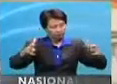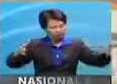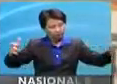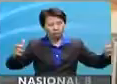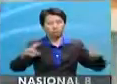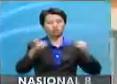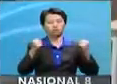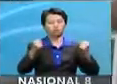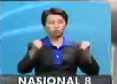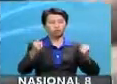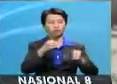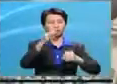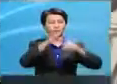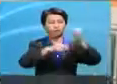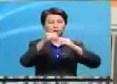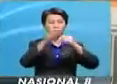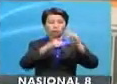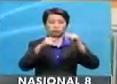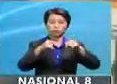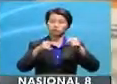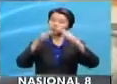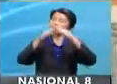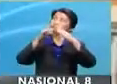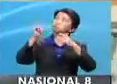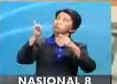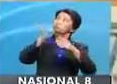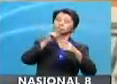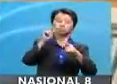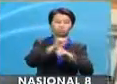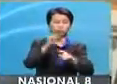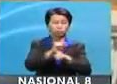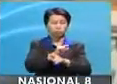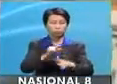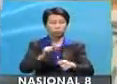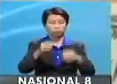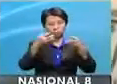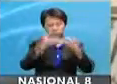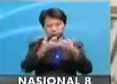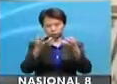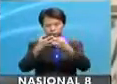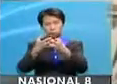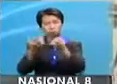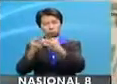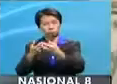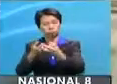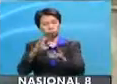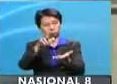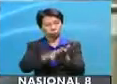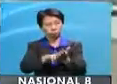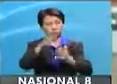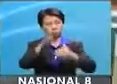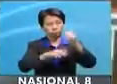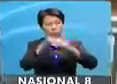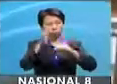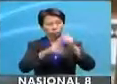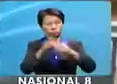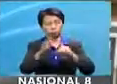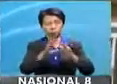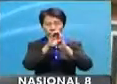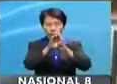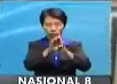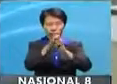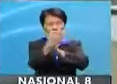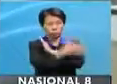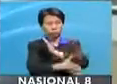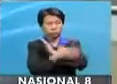kukuh. Dan bangunan ini dibina menggunakan konsep GLULAM dan diiktiraf sebagai satu bangunan ikonik